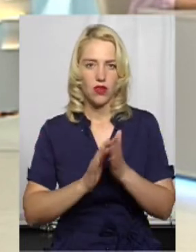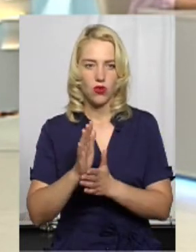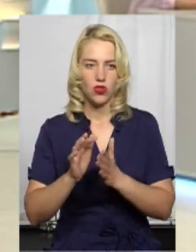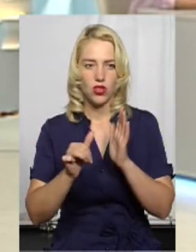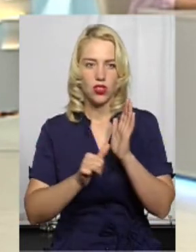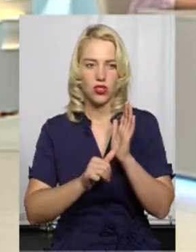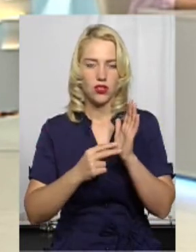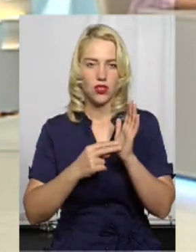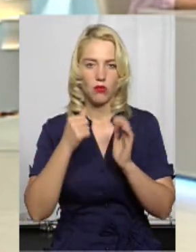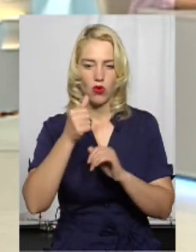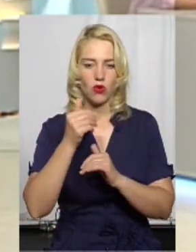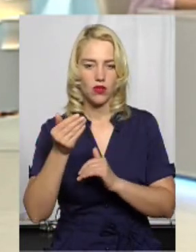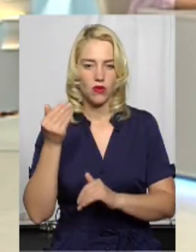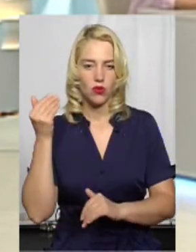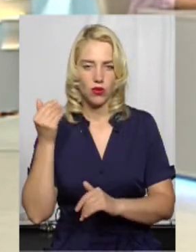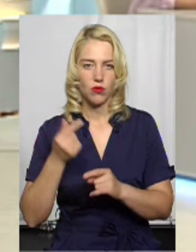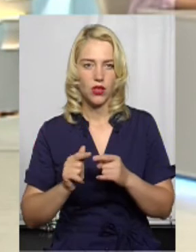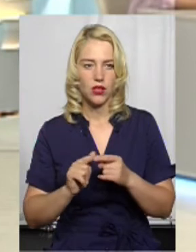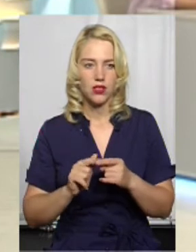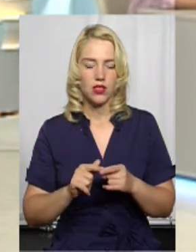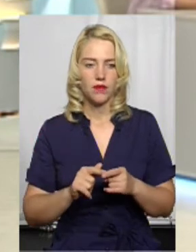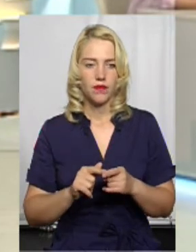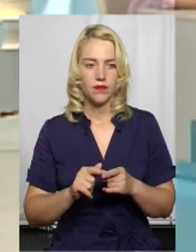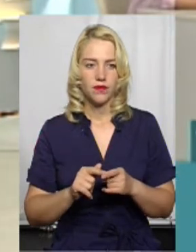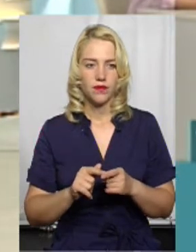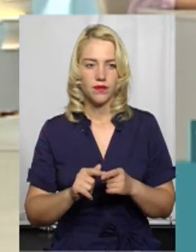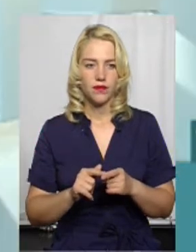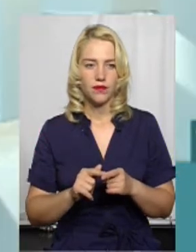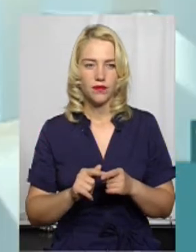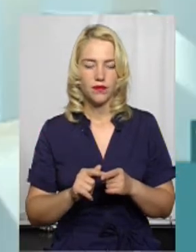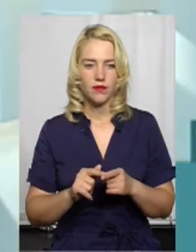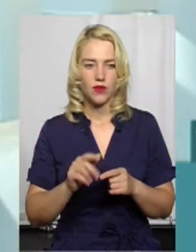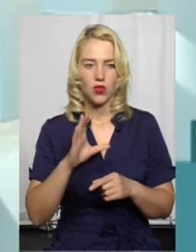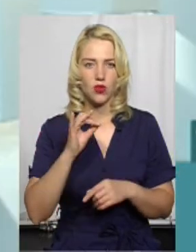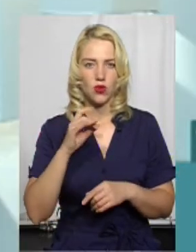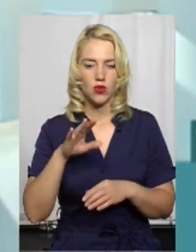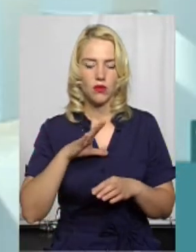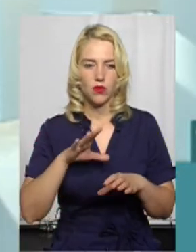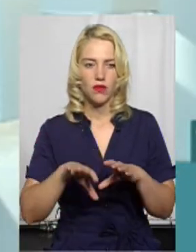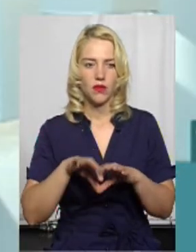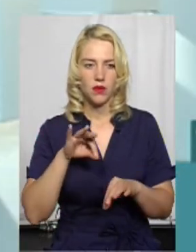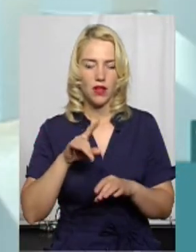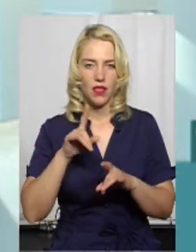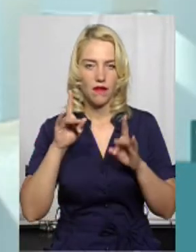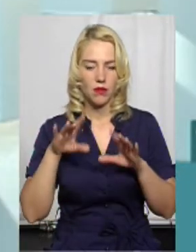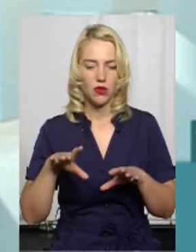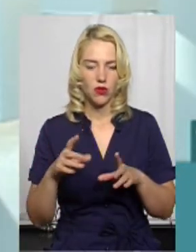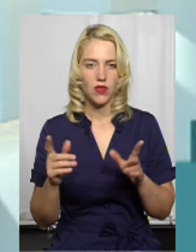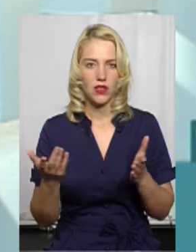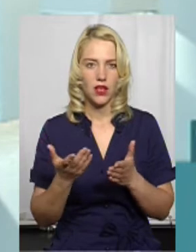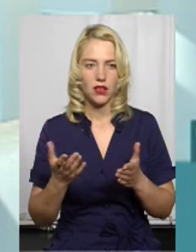тому. Заклали маточник. Сорти були вибрані не випадково ті,